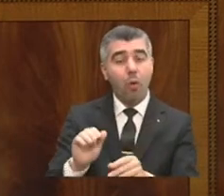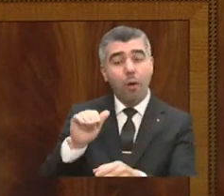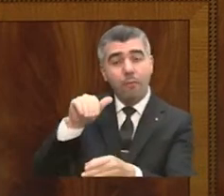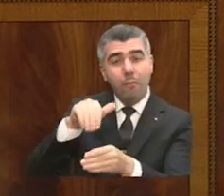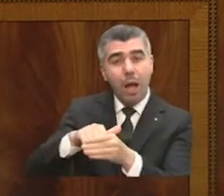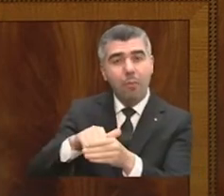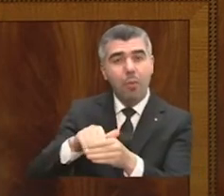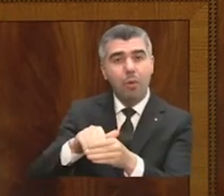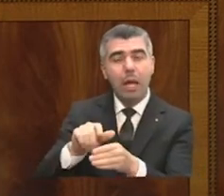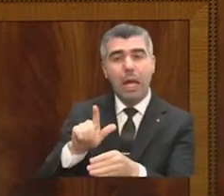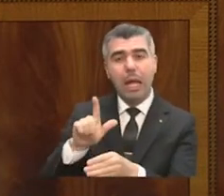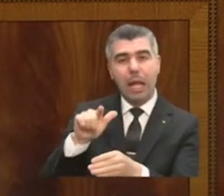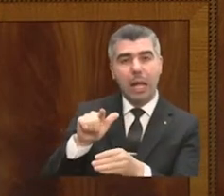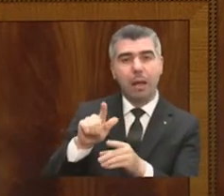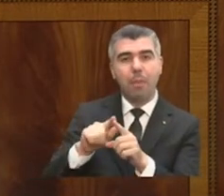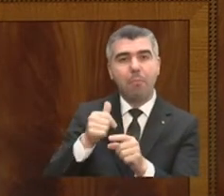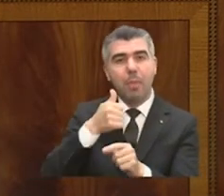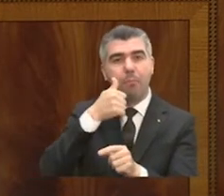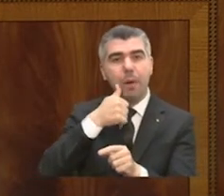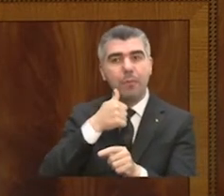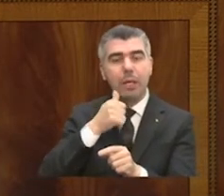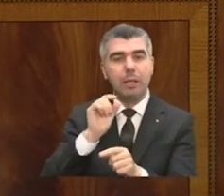qui au fond en fait